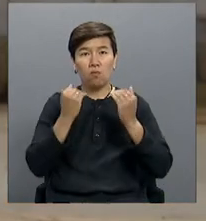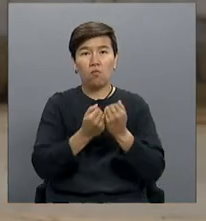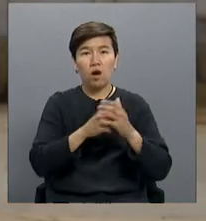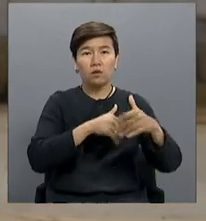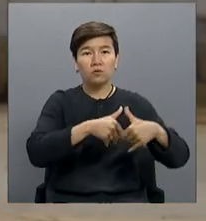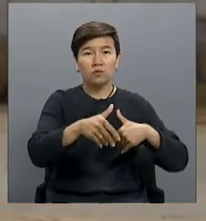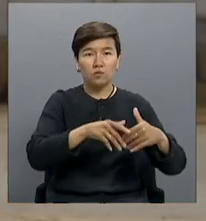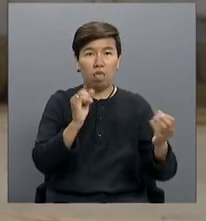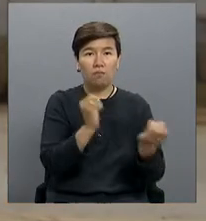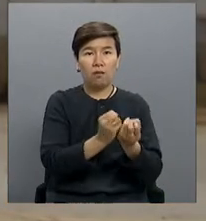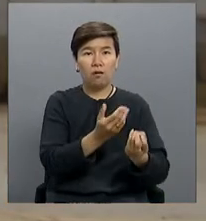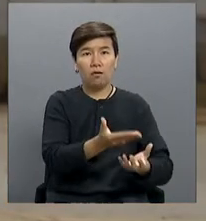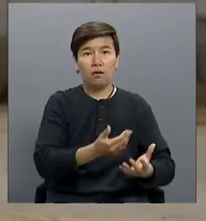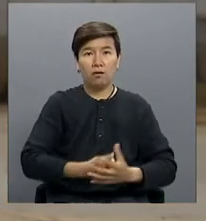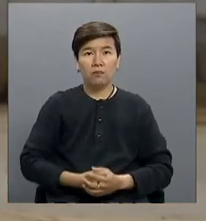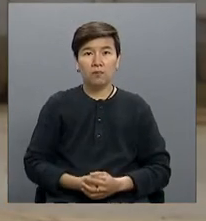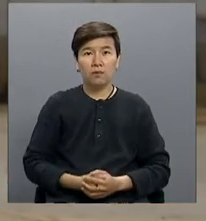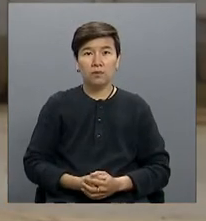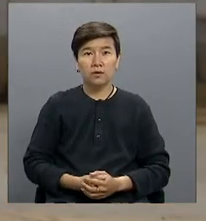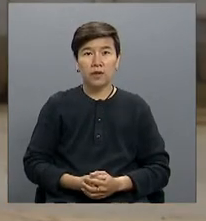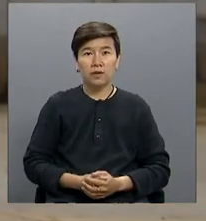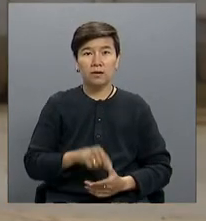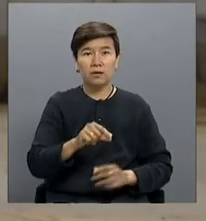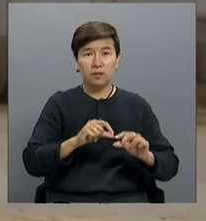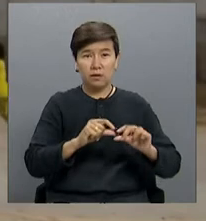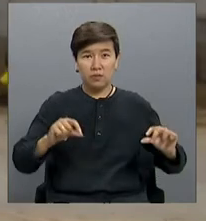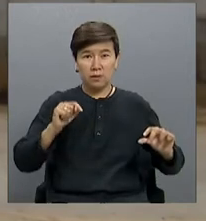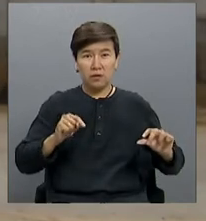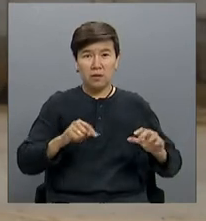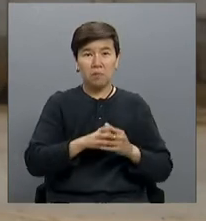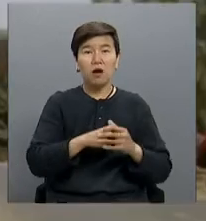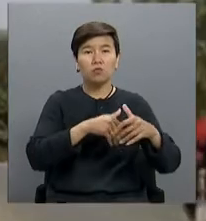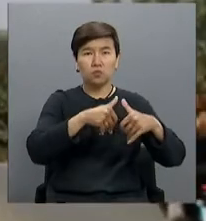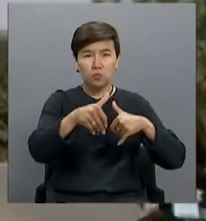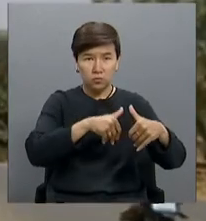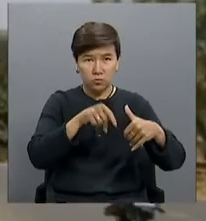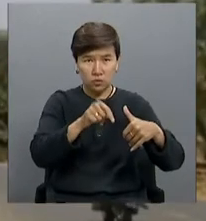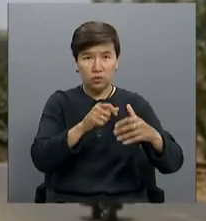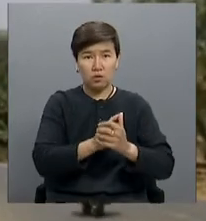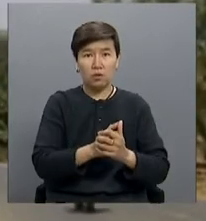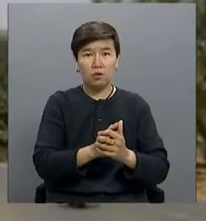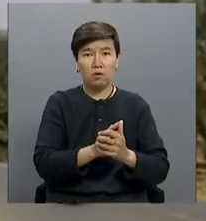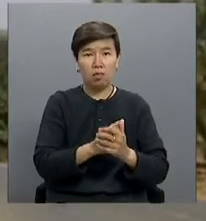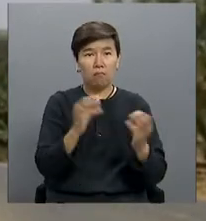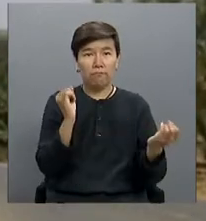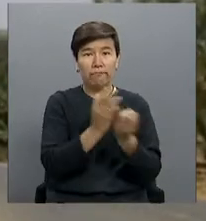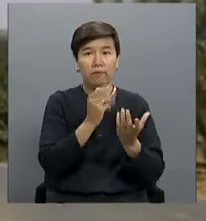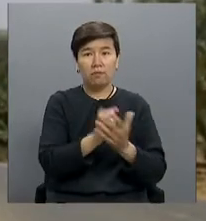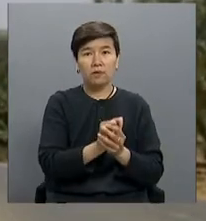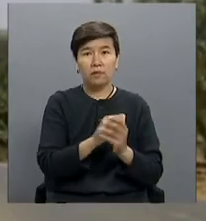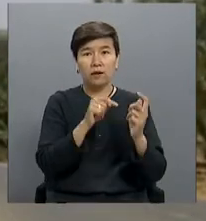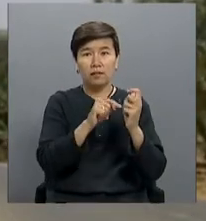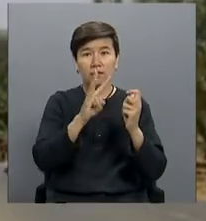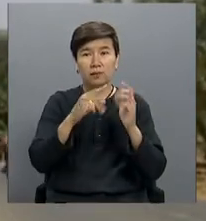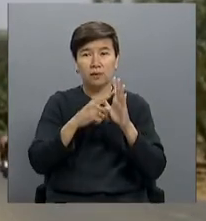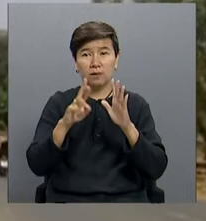บ้านเดือดร้อนยังมาและนี่คือส่วนที่ได้รับผลกระทบของหมู่บ้านคู่สว่างตำบลหนองกินเพนอำเภอวาลินชำลาบจังหวั